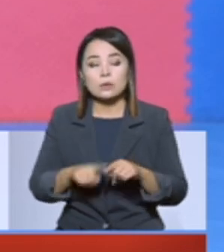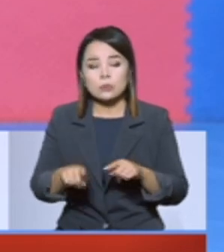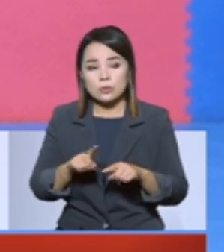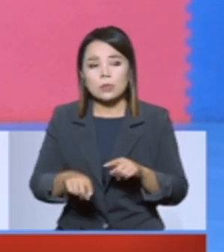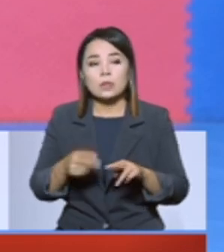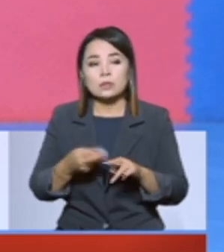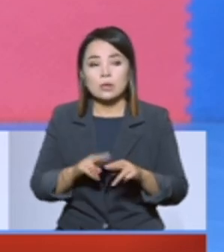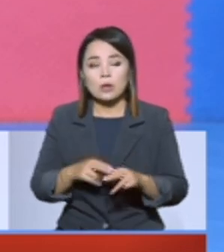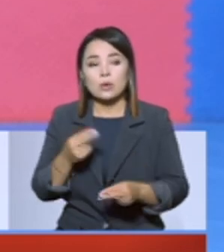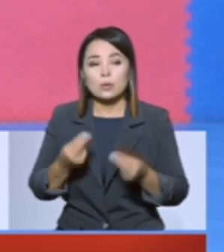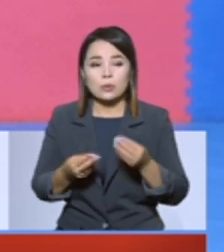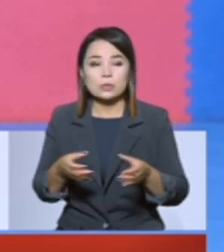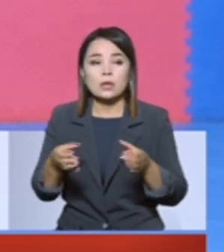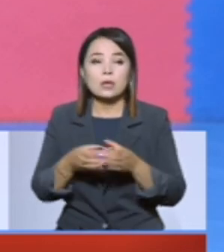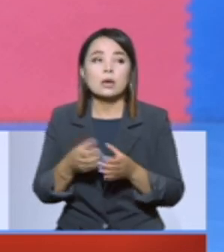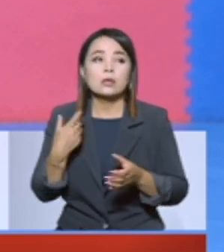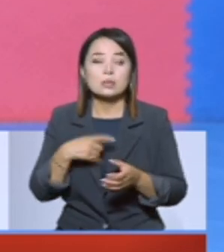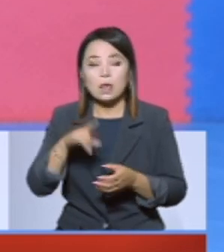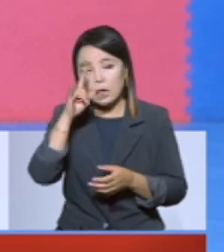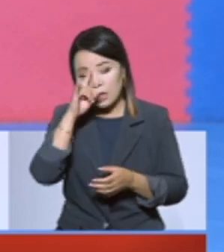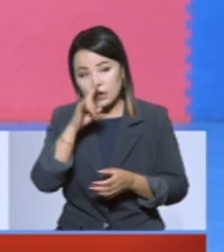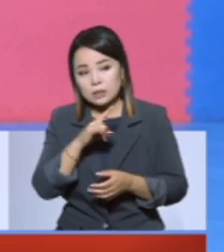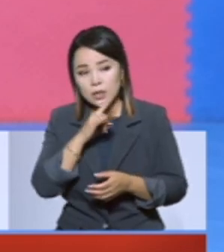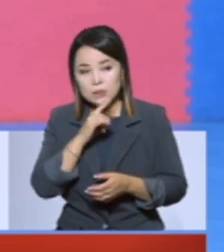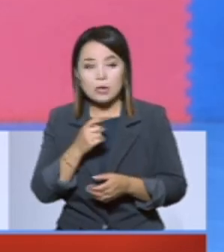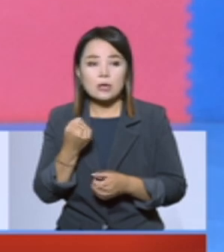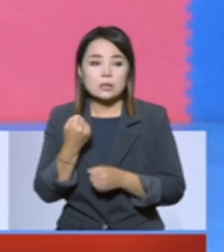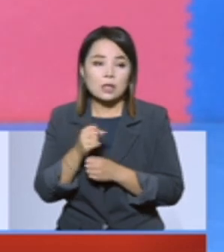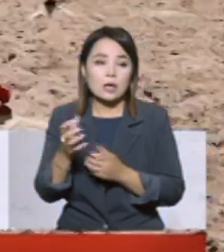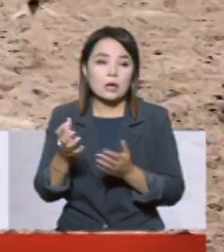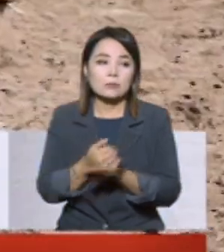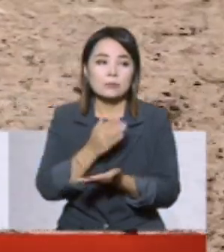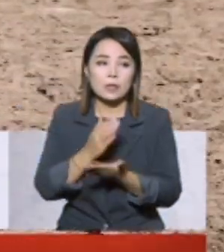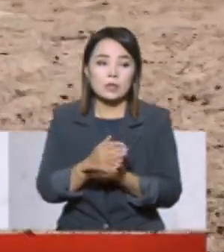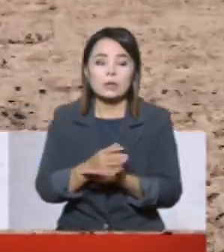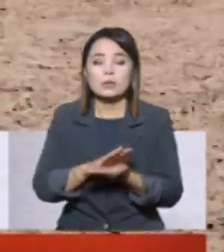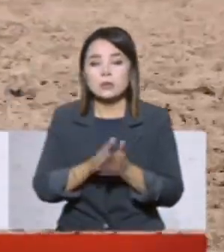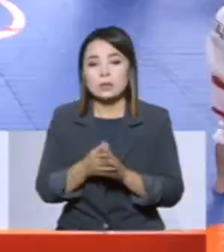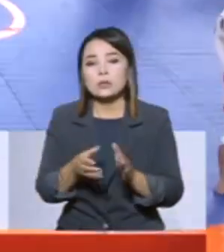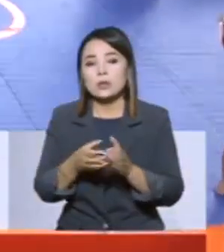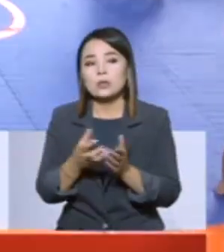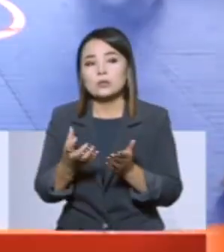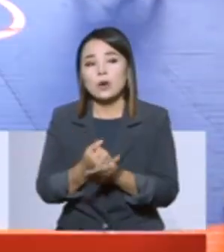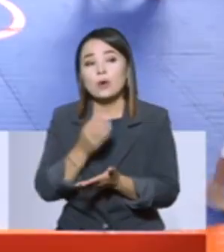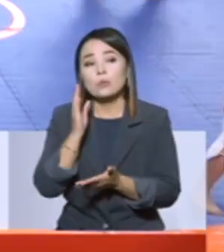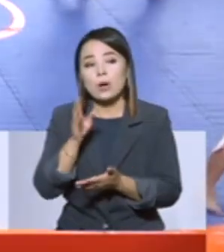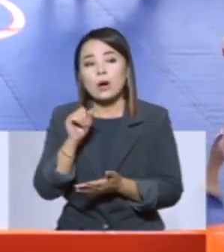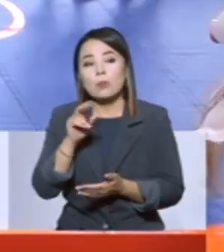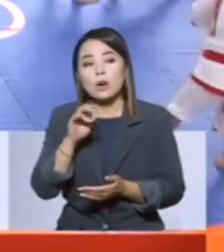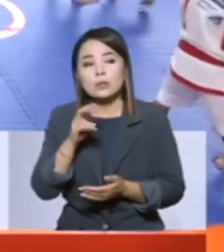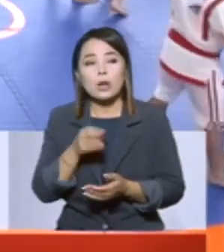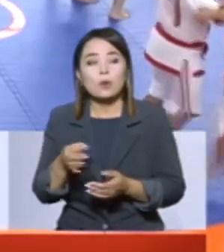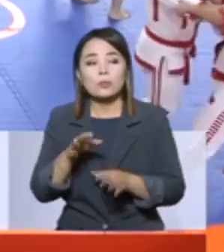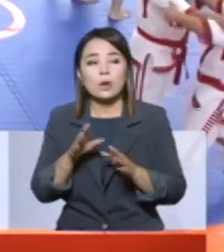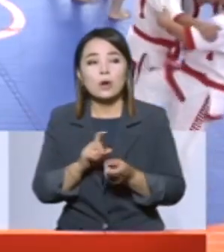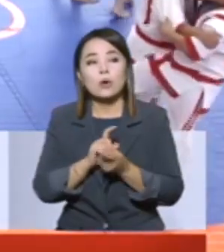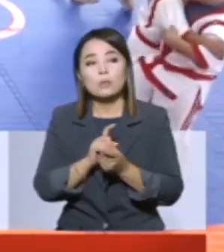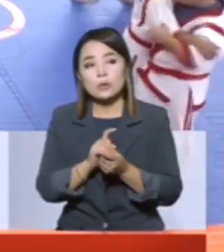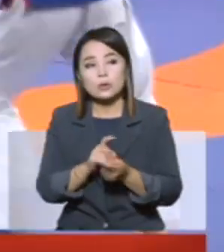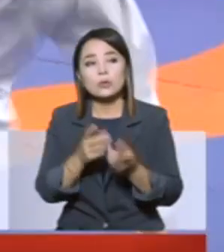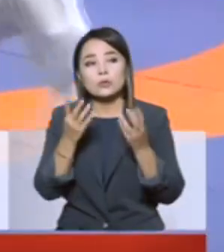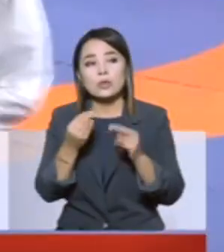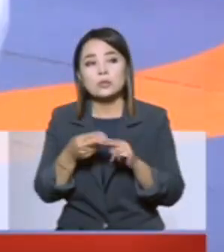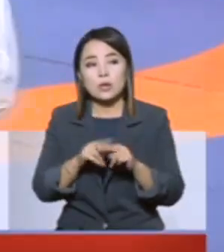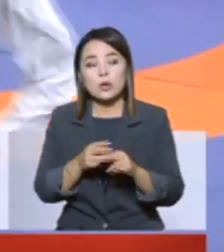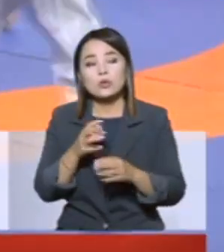көшпенділер ойында өзіміздің Қазақстанымыздың намысын қорғап бірінші орын алуға тырысамыз. Ал Ақмола облысында күрес түрлерінен 5-ші